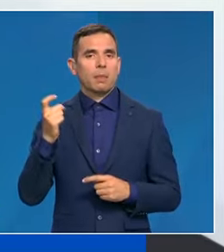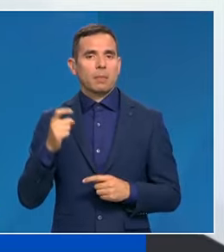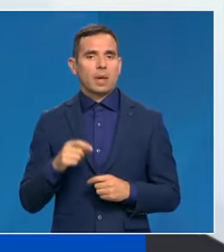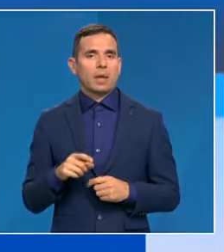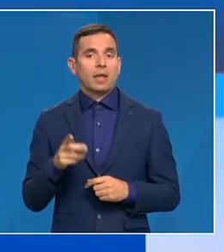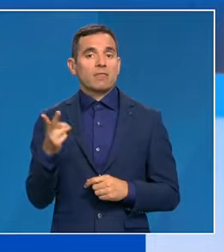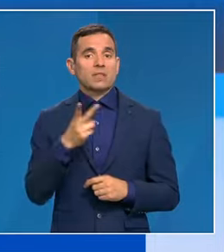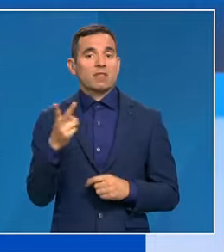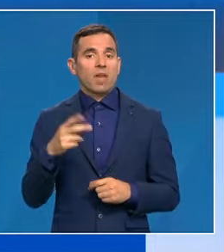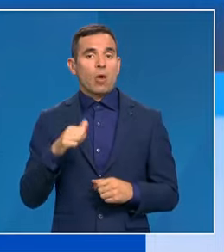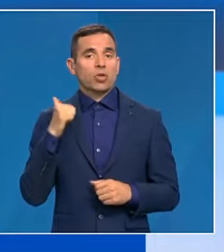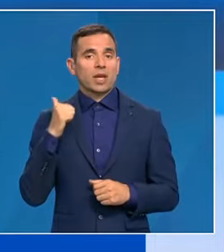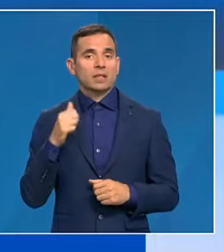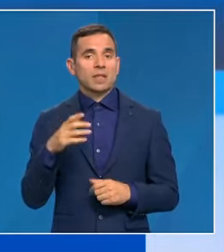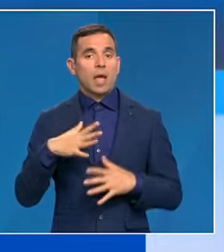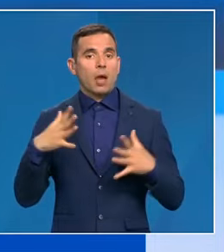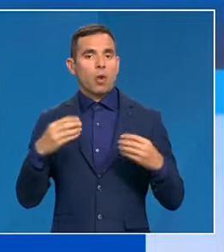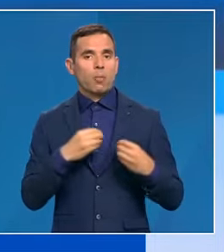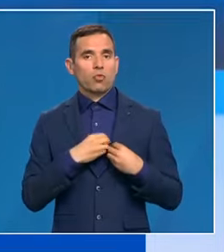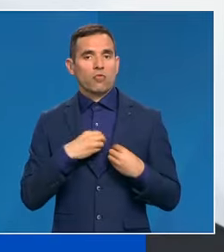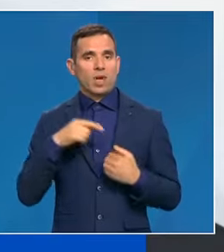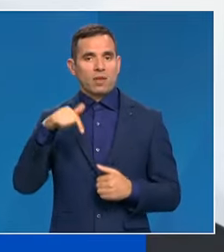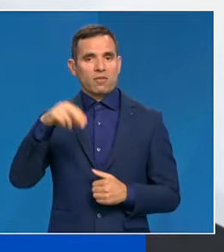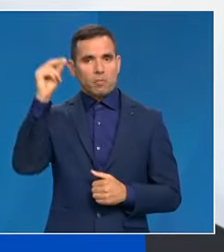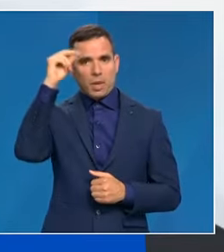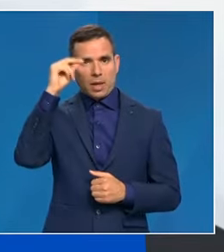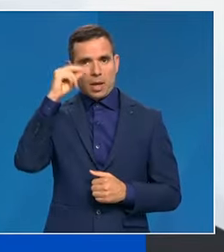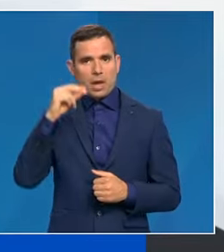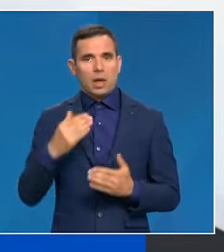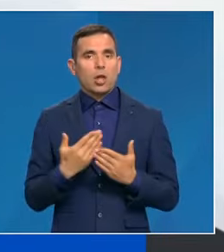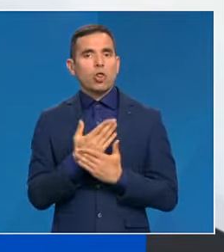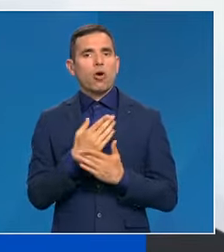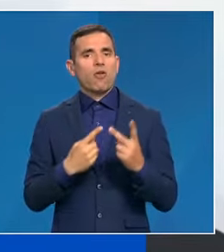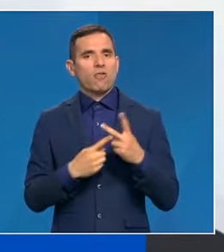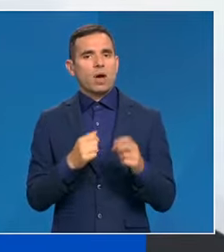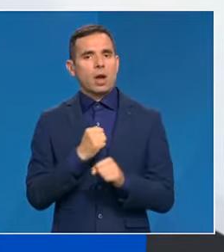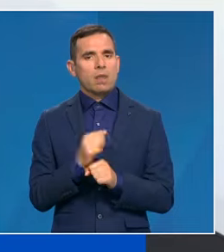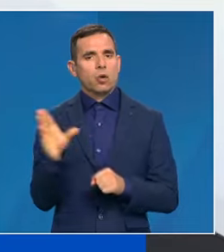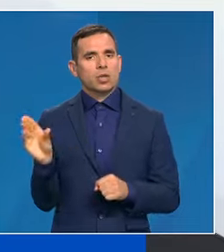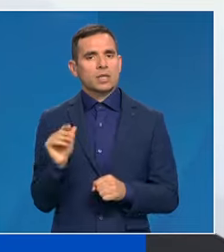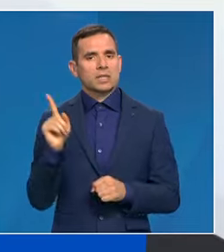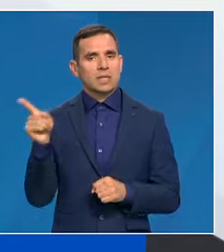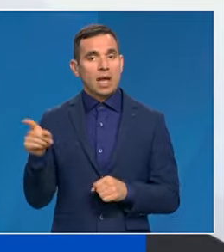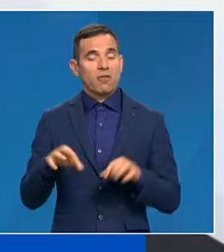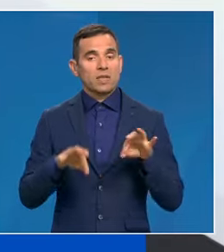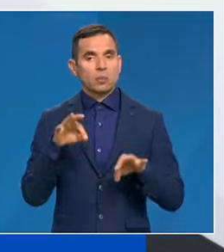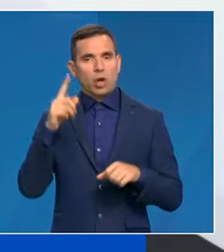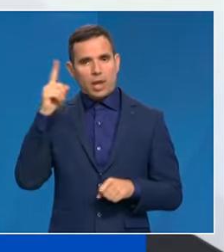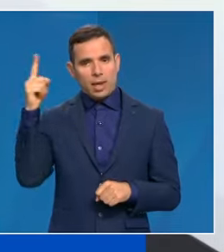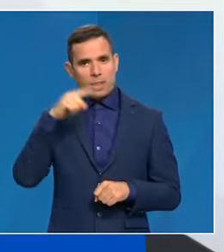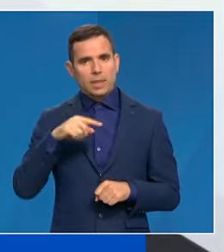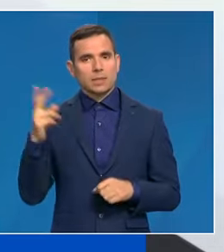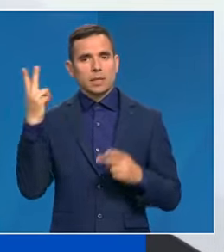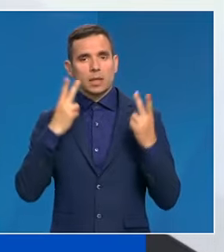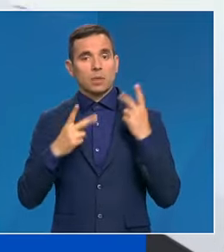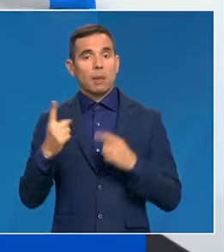са две от агенциите с най-голямо доверие в страната. Нова по традиция работи с тях в изборния ден, за да научим първи